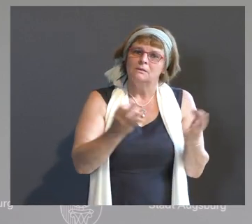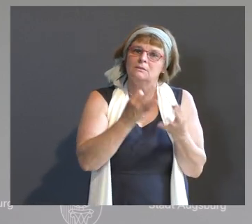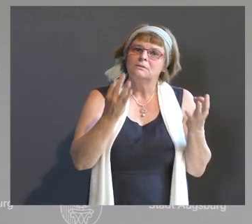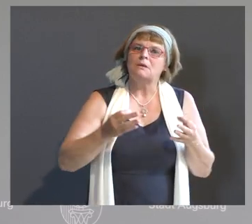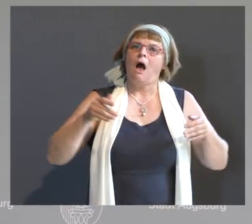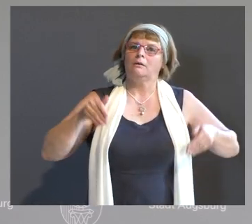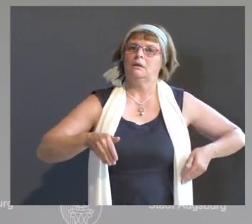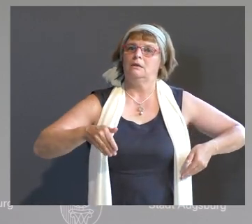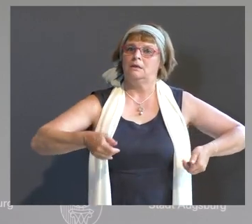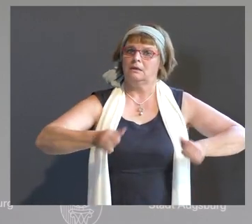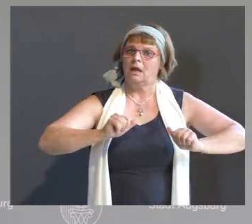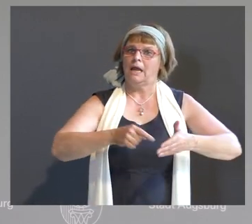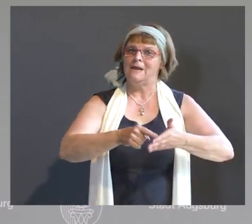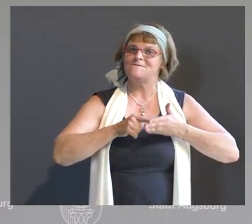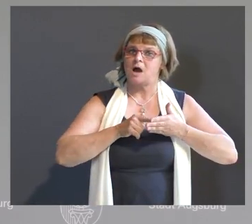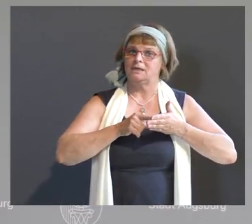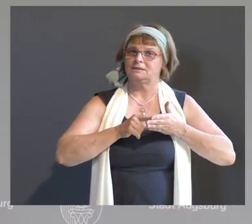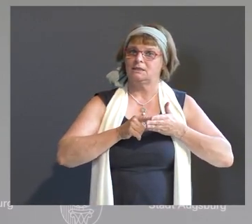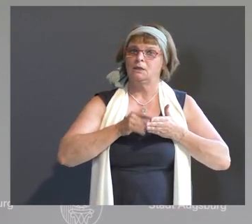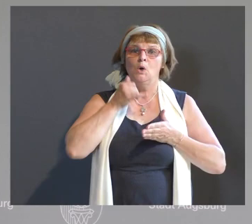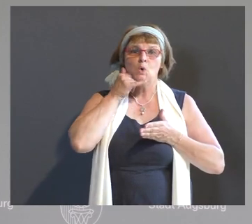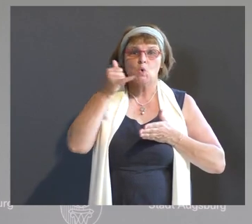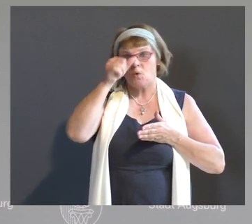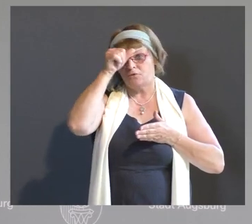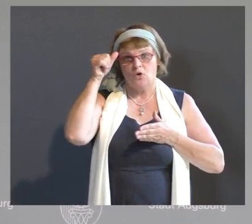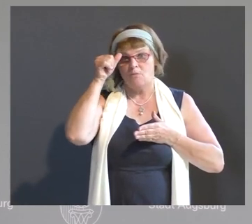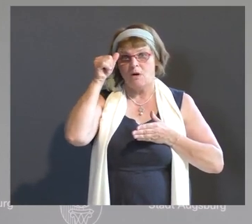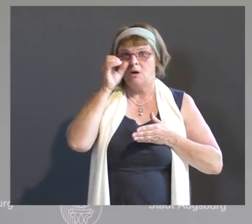oder Zeugen bei uns unter der Rufnummer